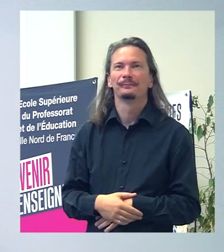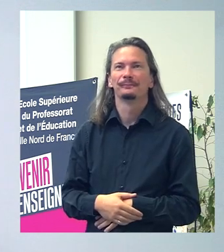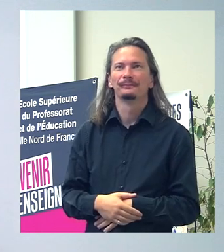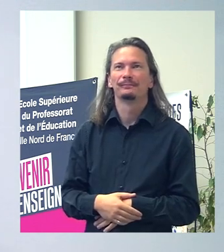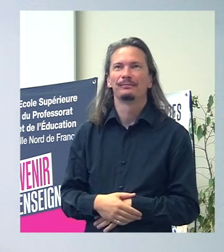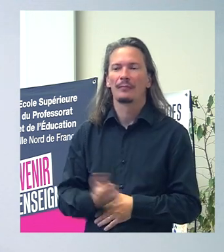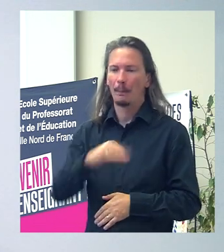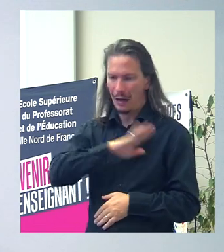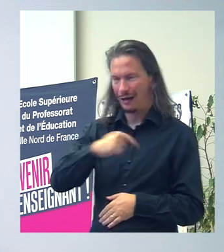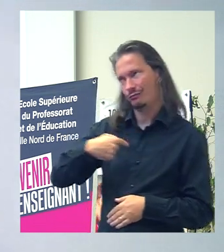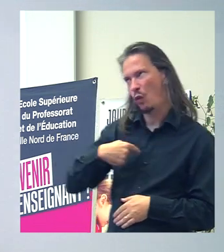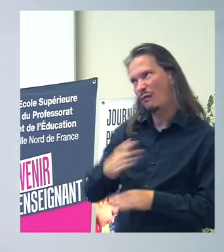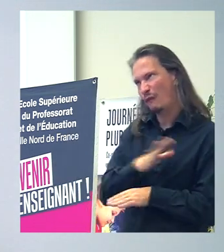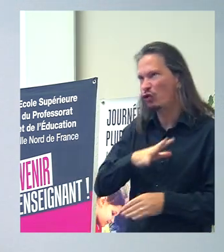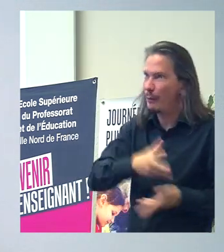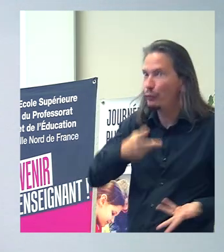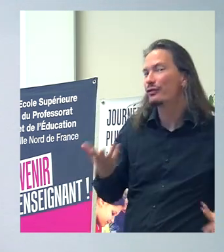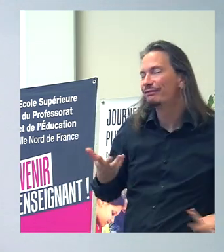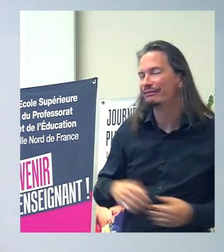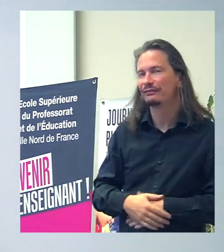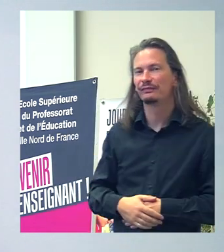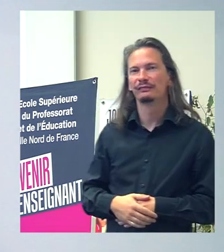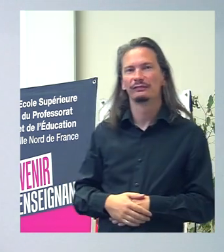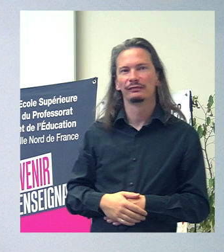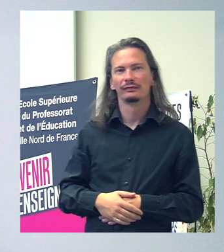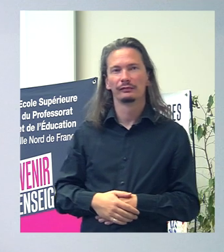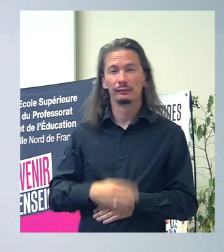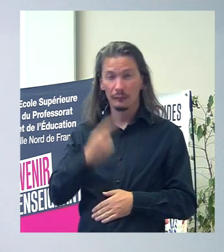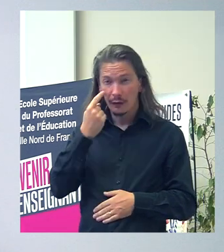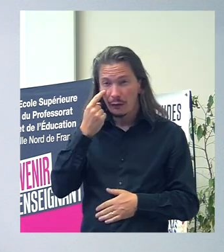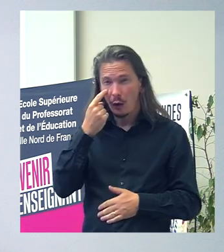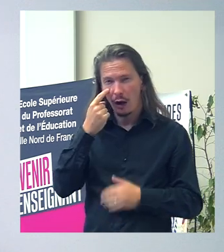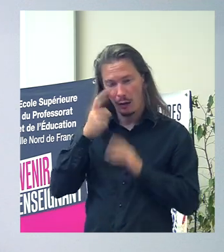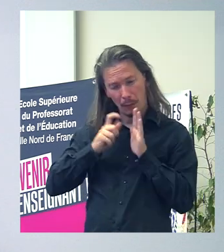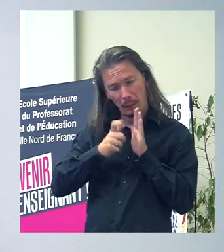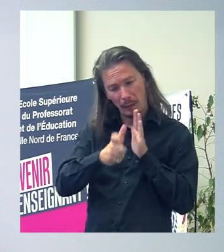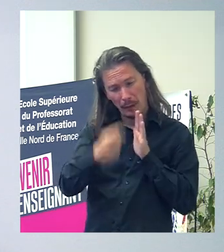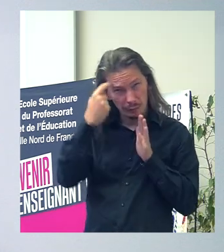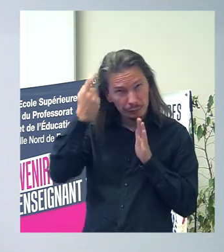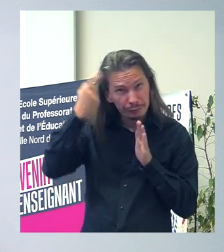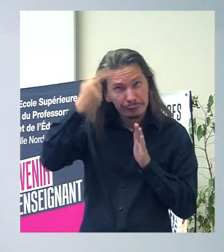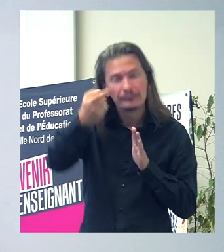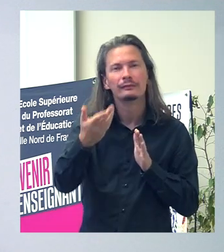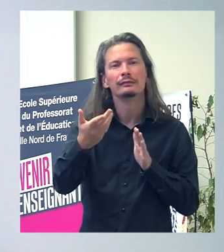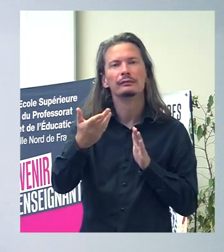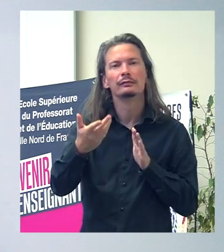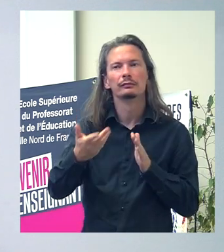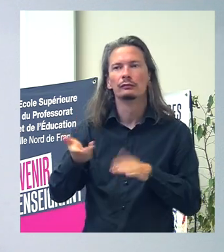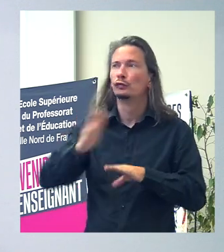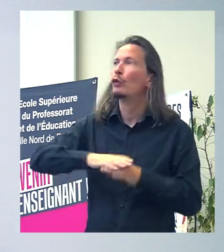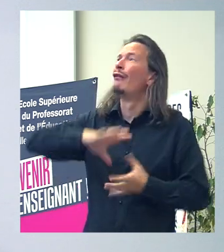parce que j'avais plus ». Donc, si vous voyez tout le chemin qui a été fait, c'est pas très